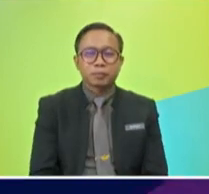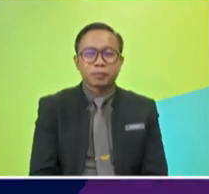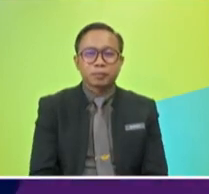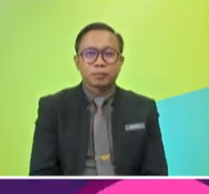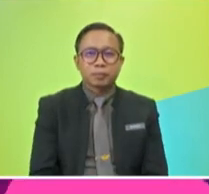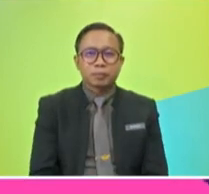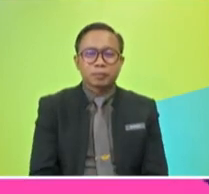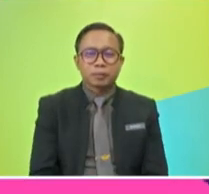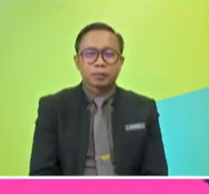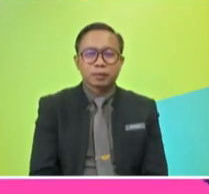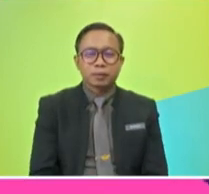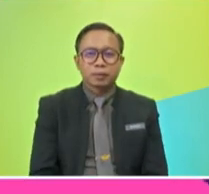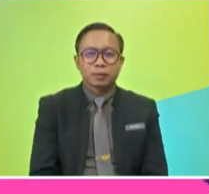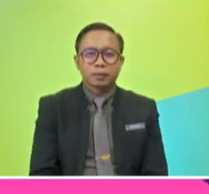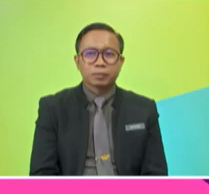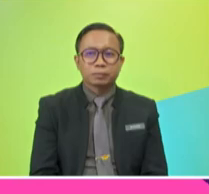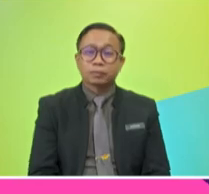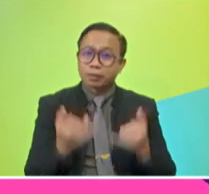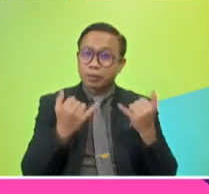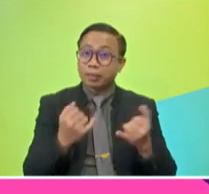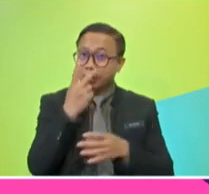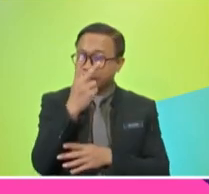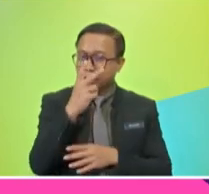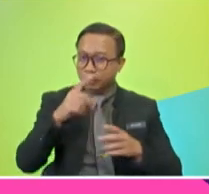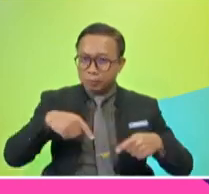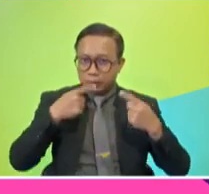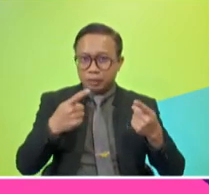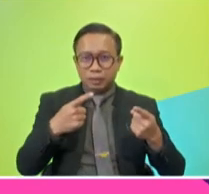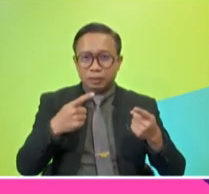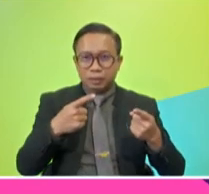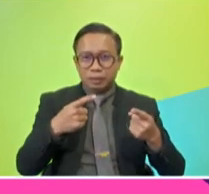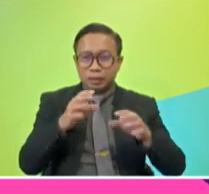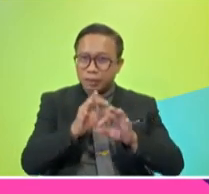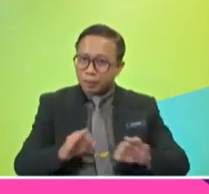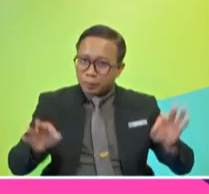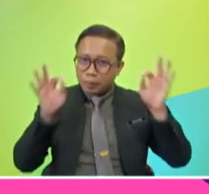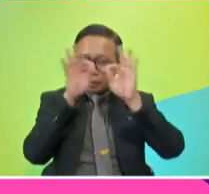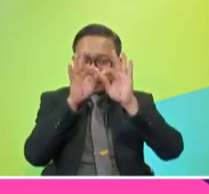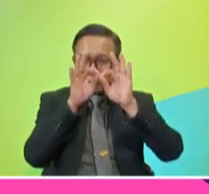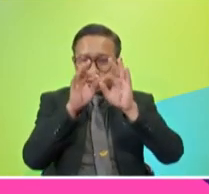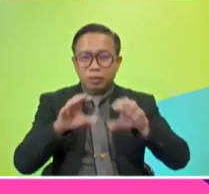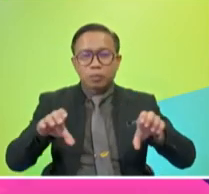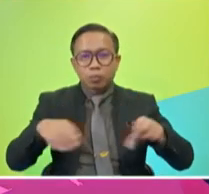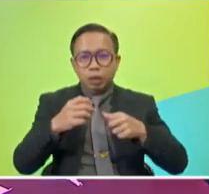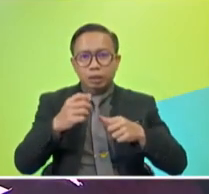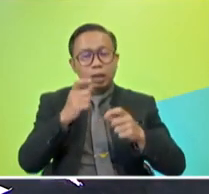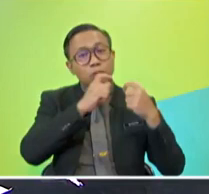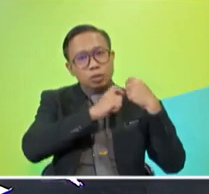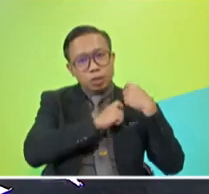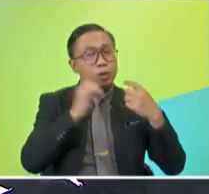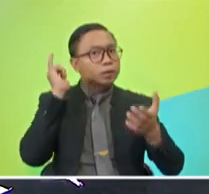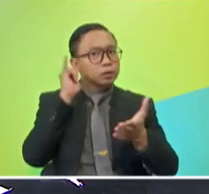Oke betul oke sekarang ini kita nak pergi ke arah kepentingan kita melaksanakan tanggung jawab